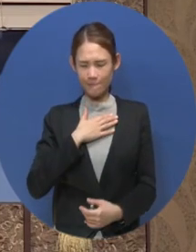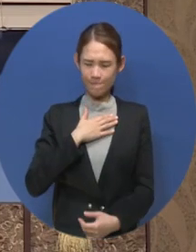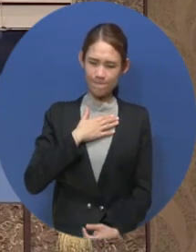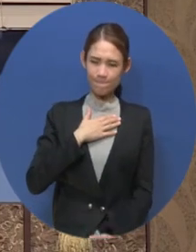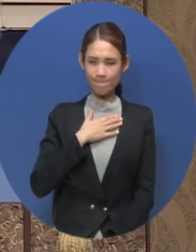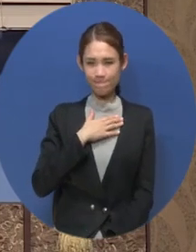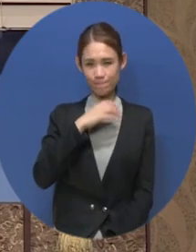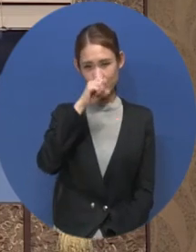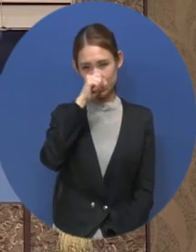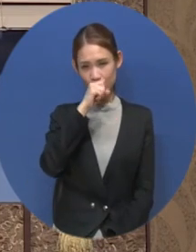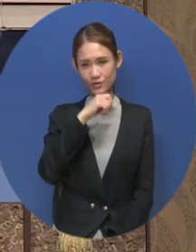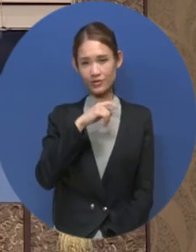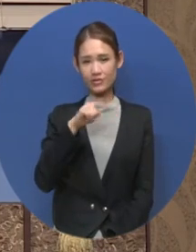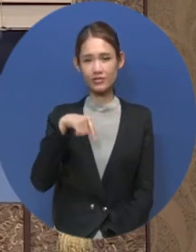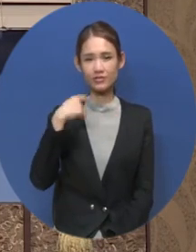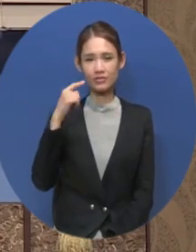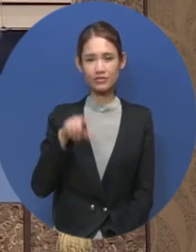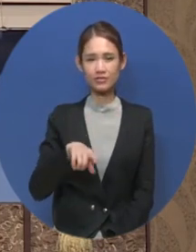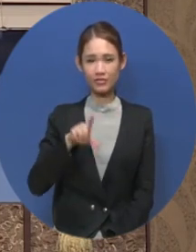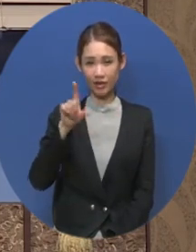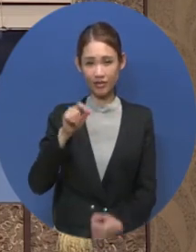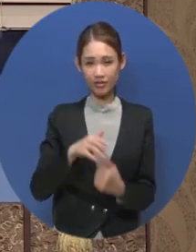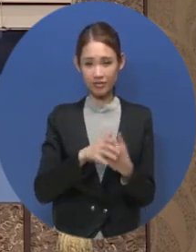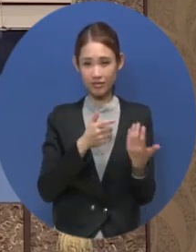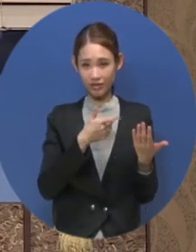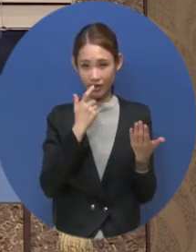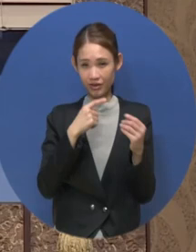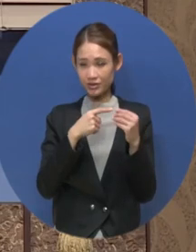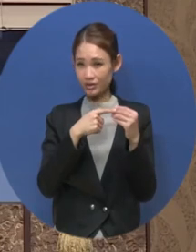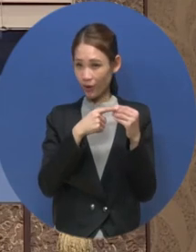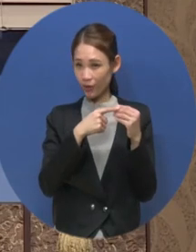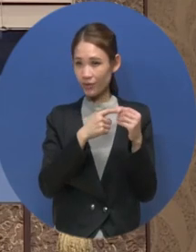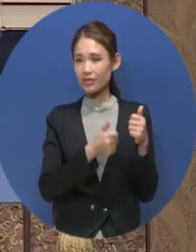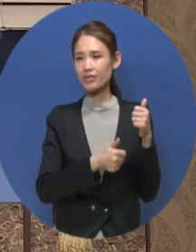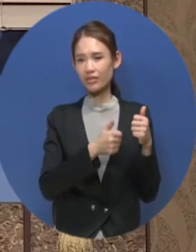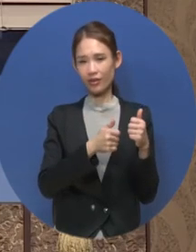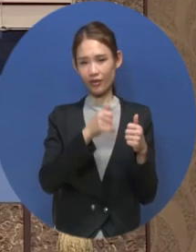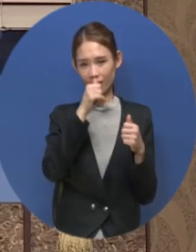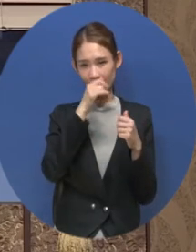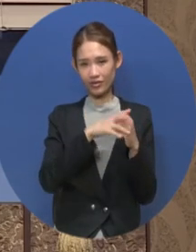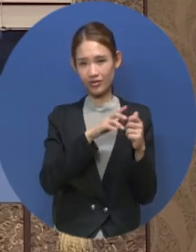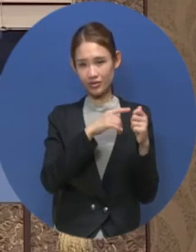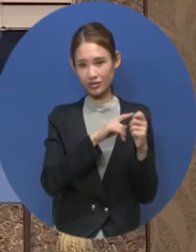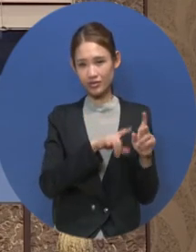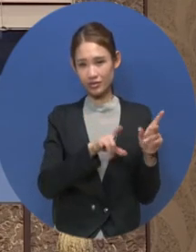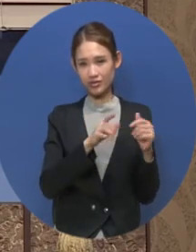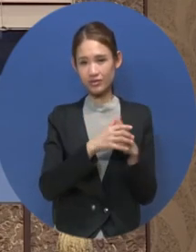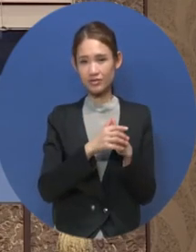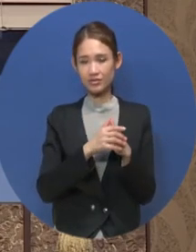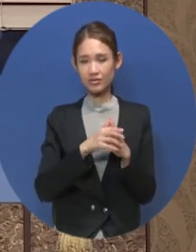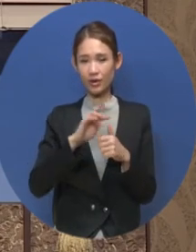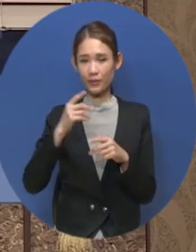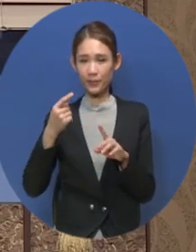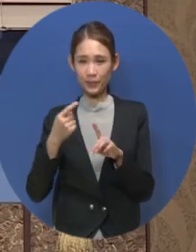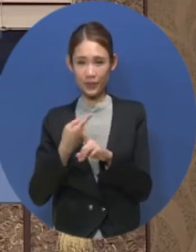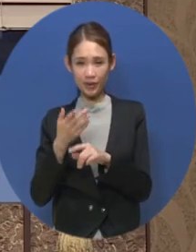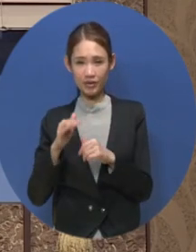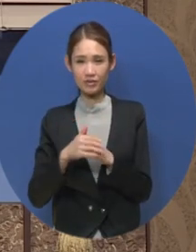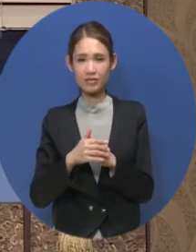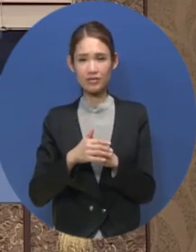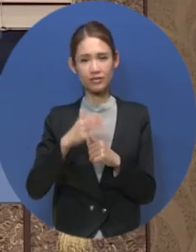너무나 막 그 다음 날 저희는 사격이 첫 번째 경기를 합니다. 그래서 첫날 항상 과거에는 지금 이제 룰이 바뀌었지만